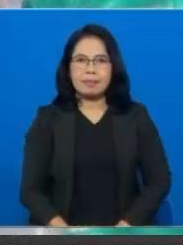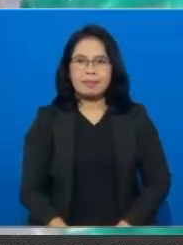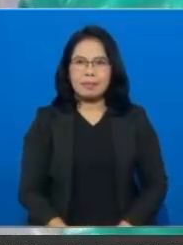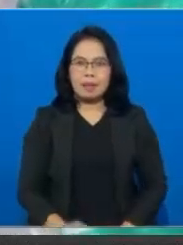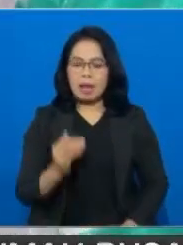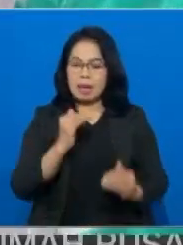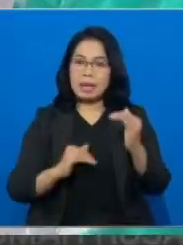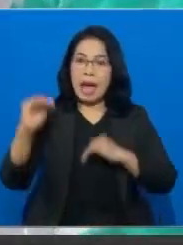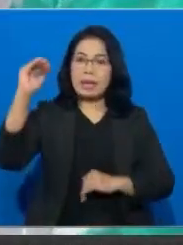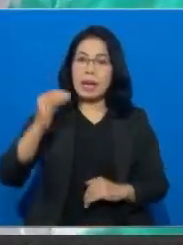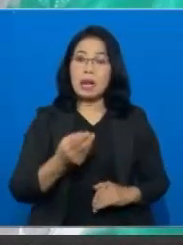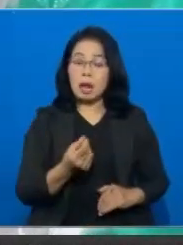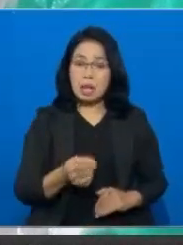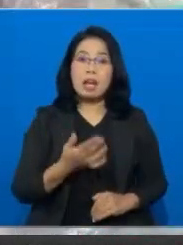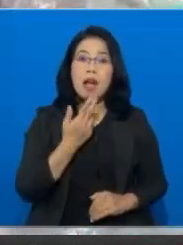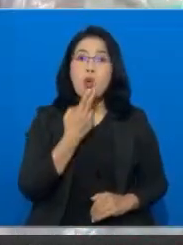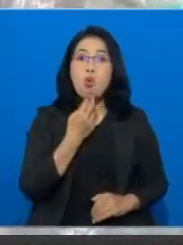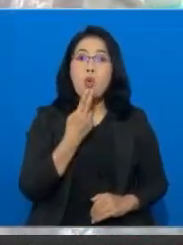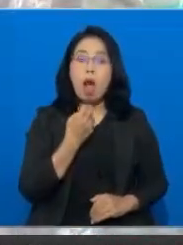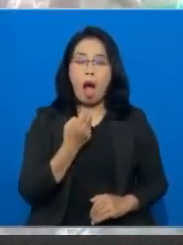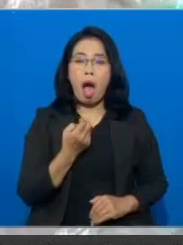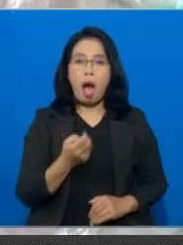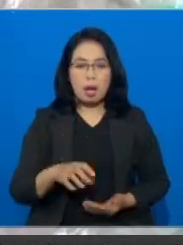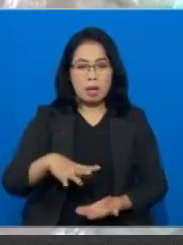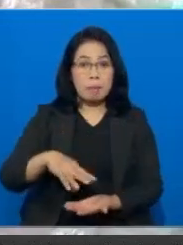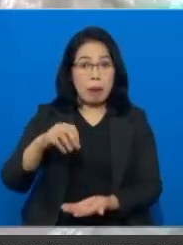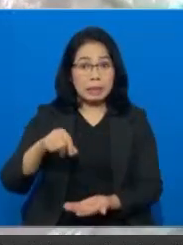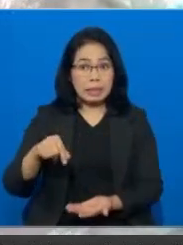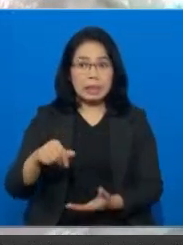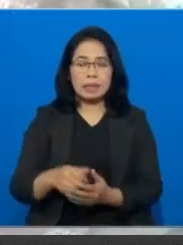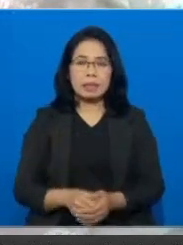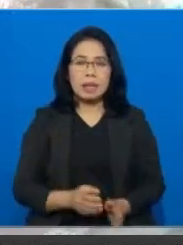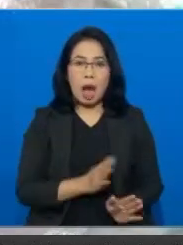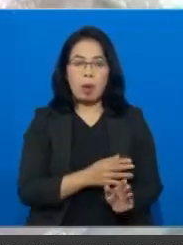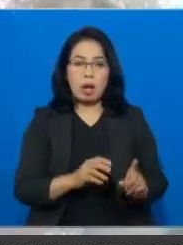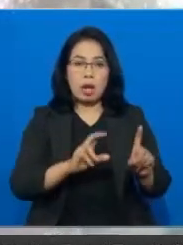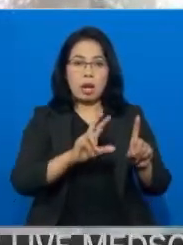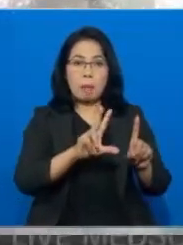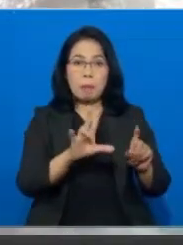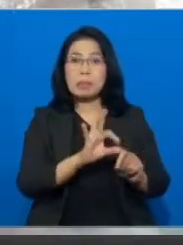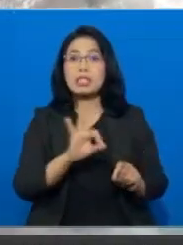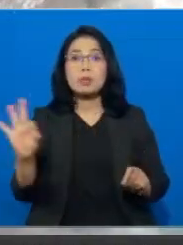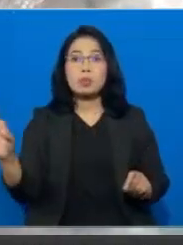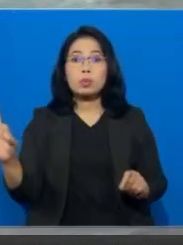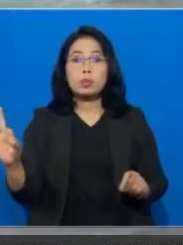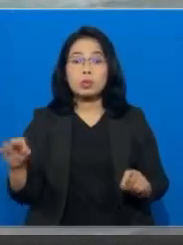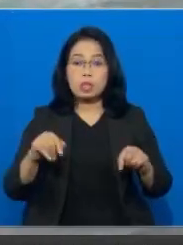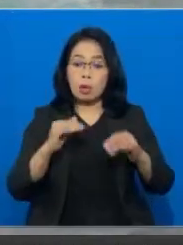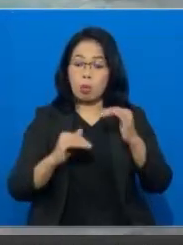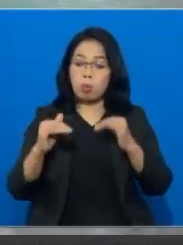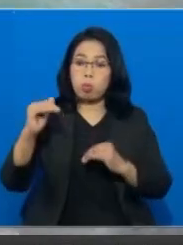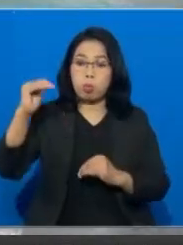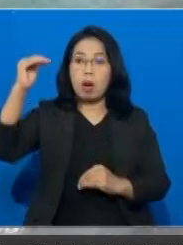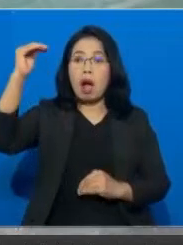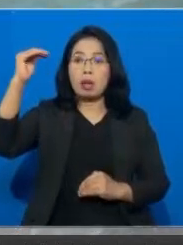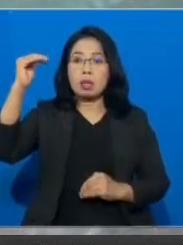Kenaikan harga juga terjadi pada gula pasir yang sepekan terakhir berada di kisaran Rp18.000 per kilogram. Tingginya harga gula pasir ini berdampak pada pelaku